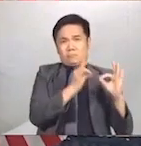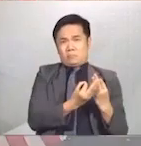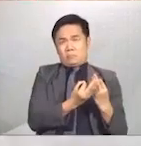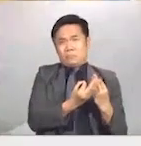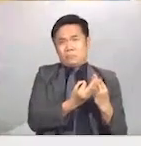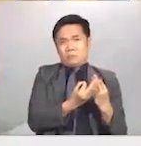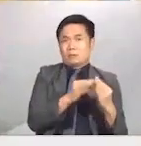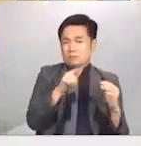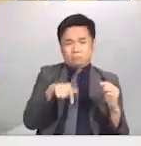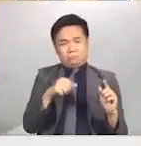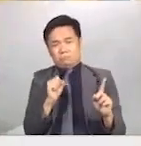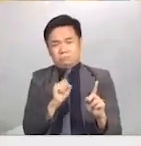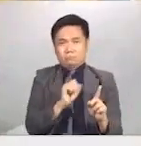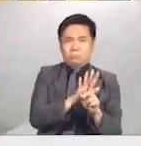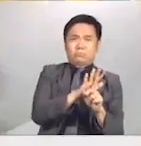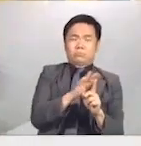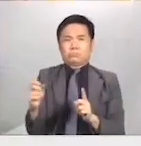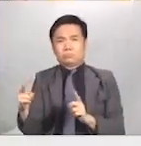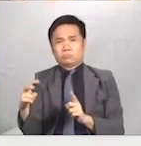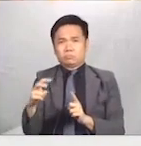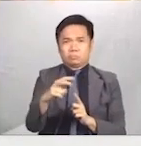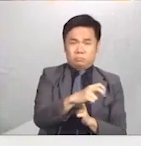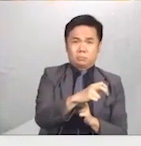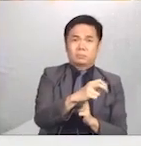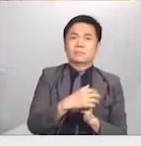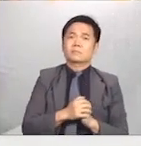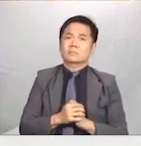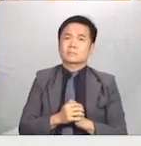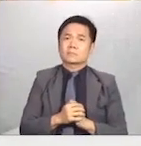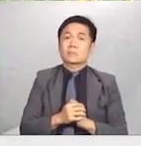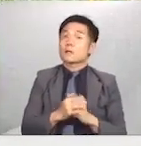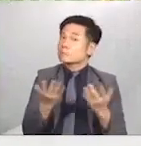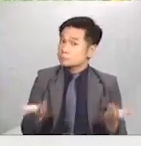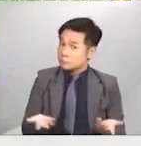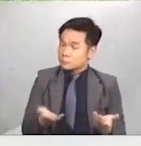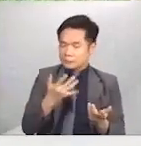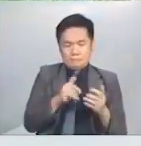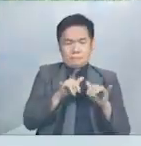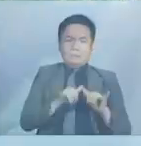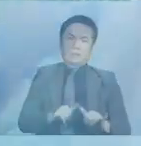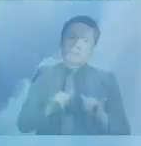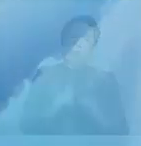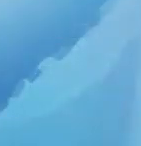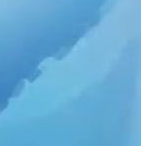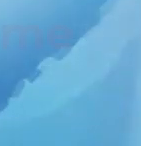daripada terdedah kepada virus COVID-19 dengan berada di rumah.